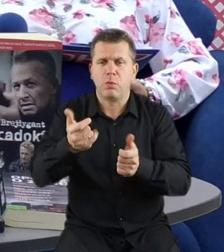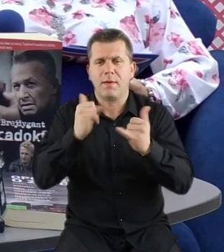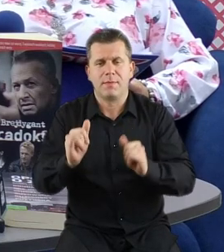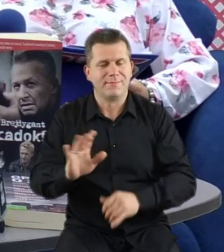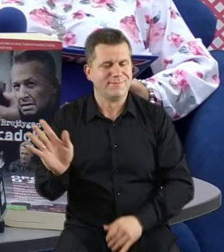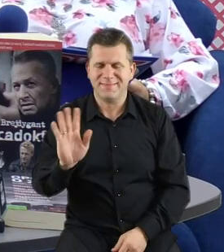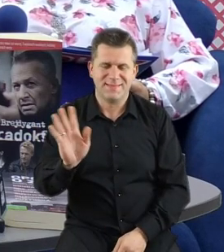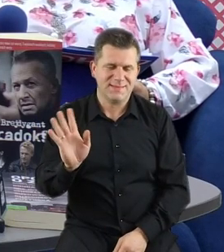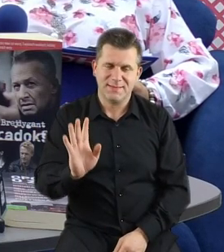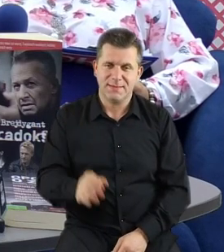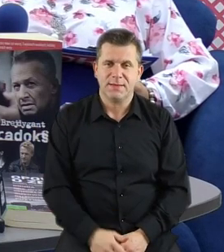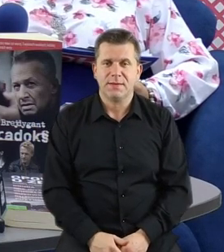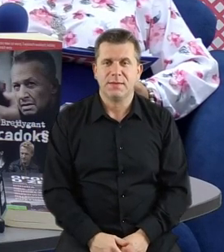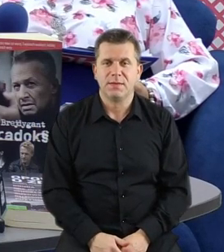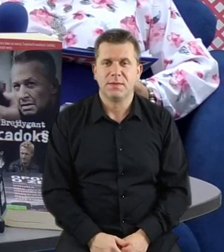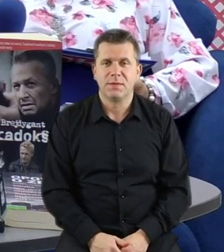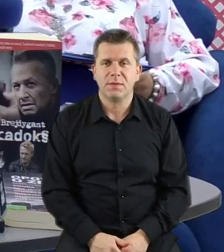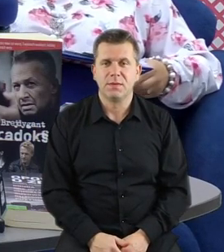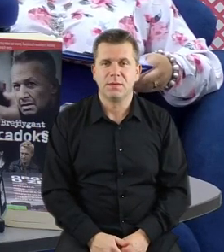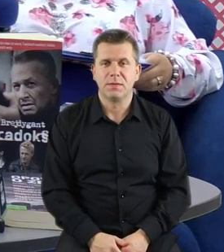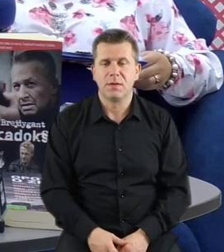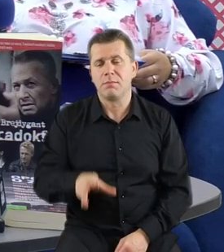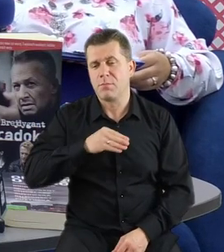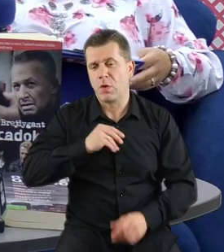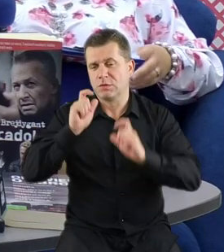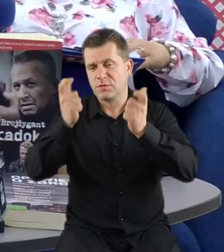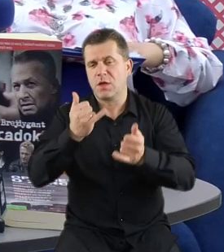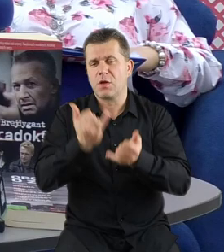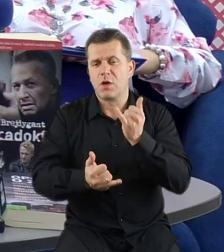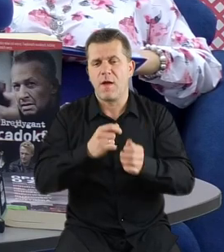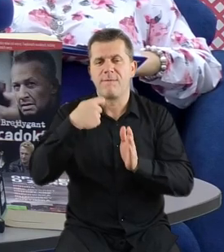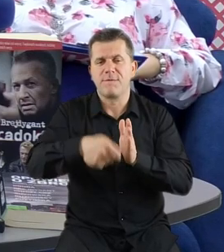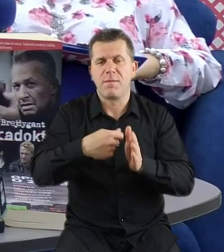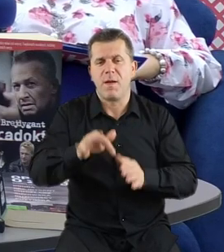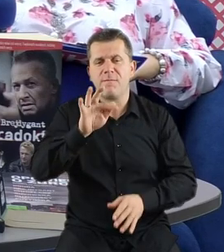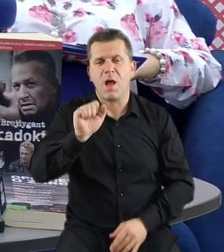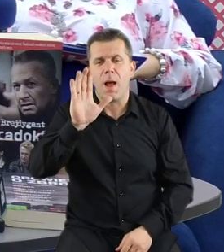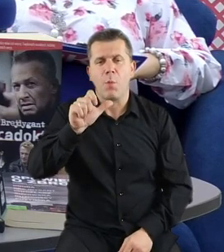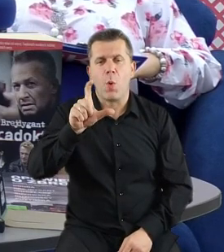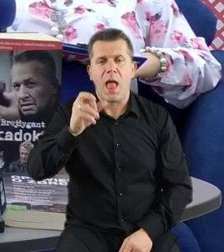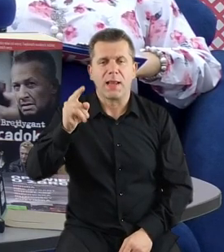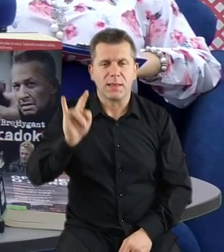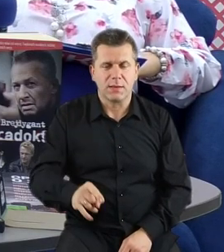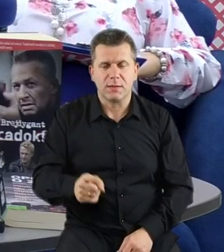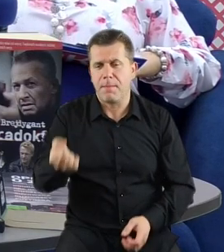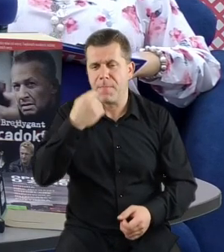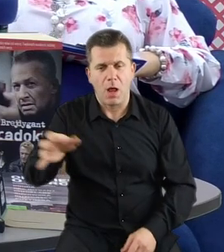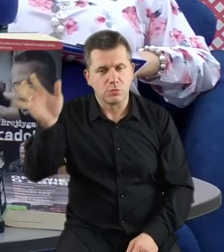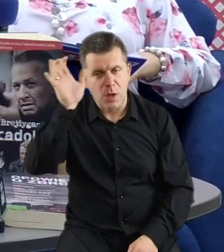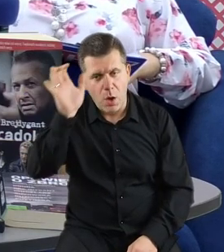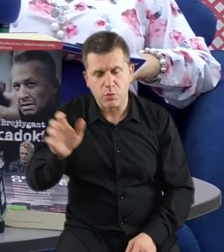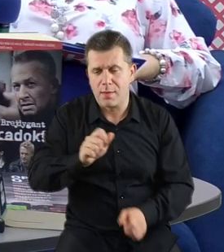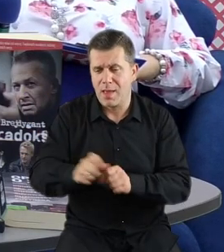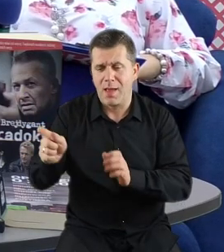nie, aż tak to nie. To znaczy tak to się ewentualnie może zdarzyć przy filmie fabularnym, jeżeli to jest kino bardzo autorskie i